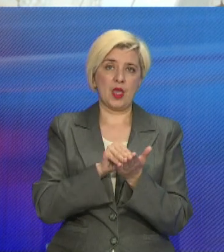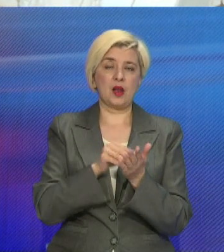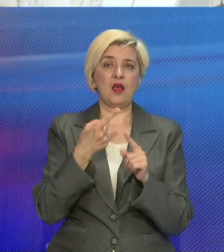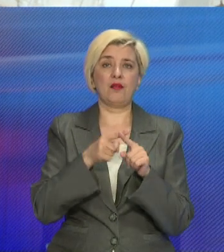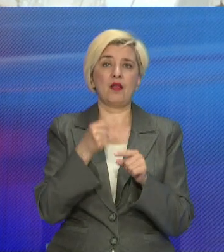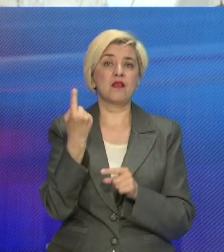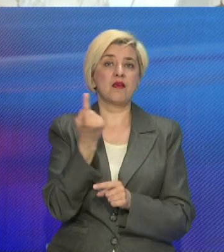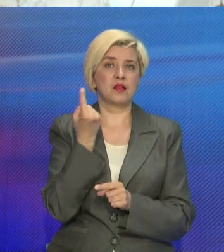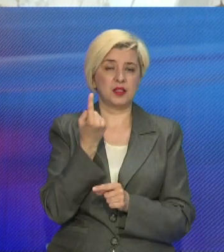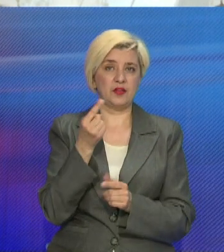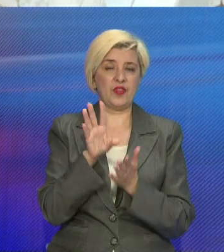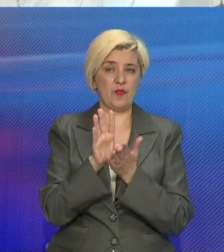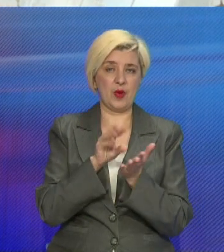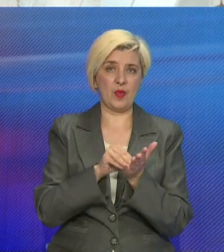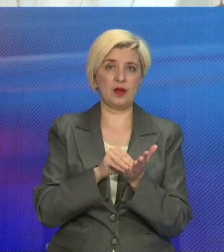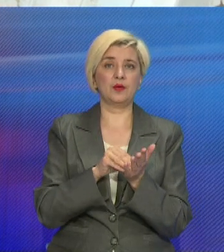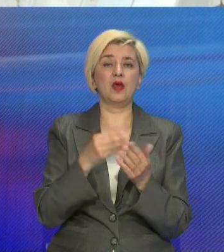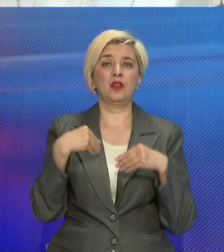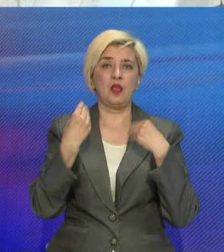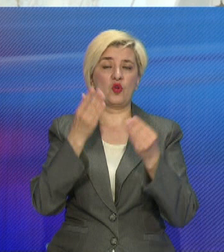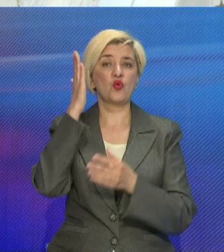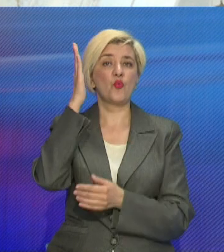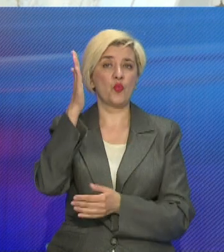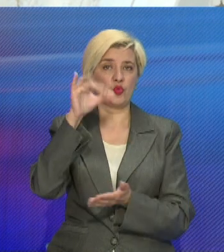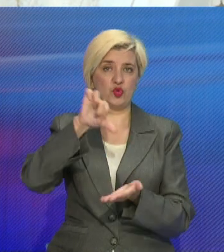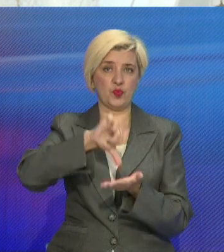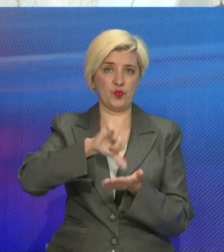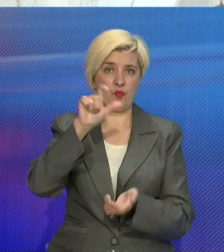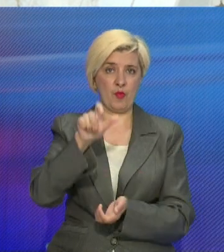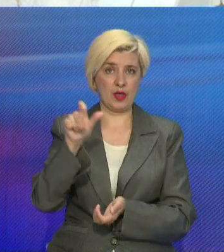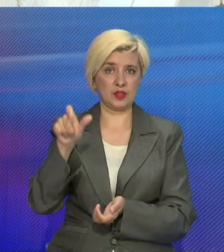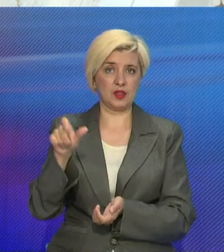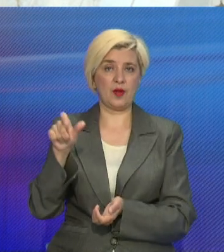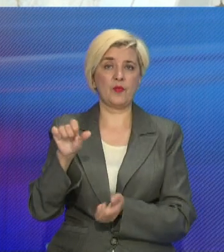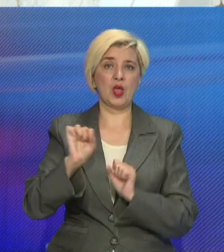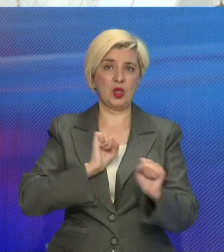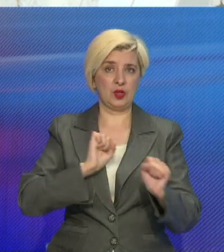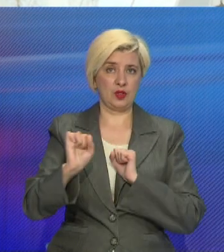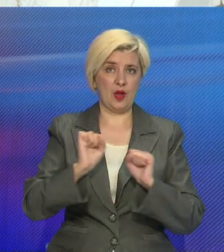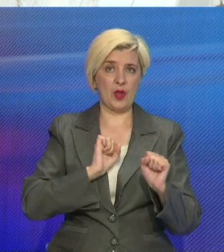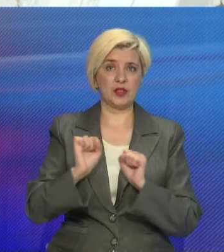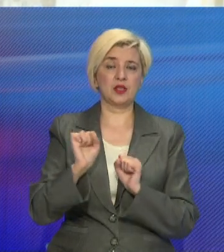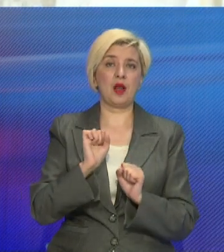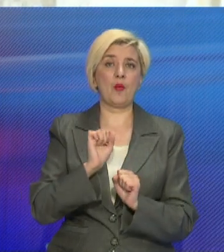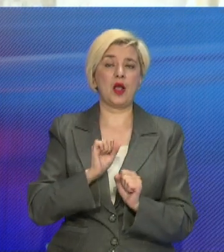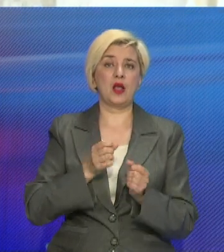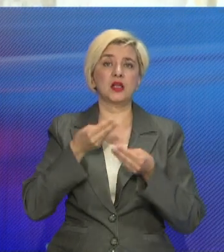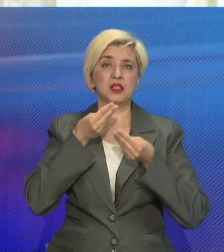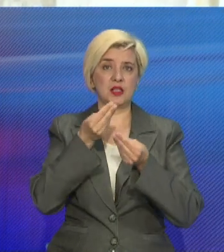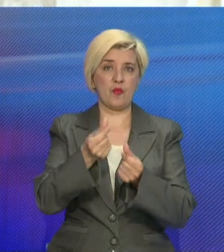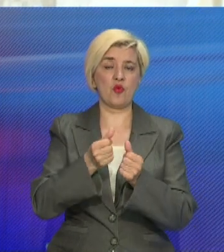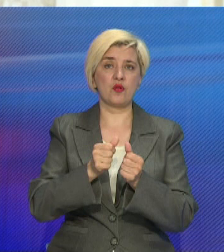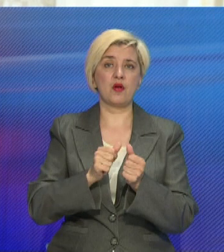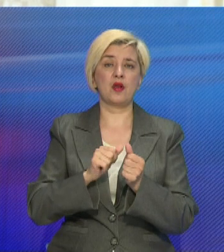отряда, дает будущим бойцам, будущим комиссарам, командирам стимул продвигать вообще, в